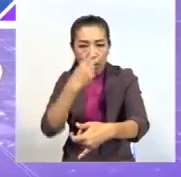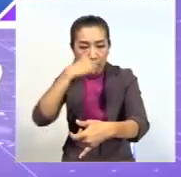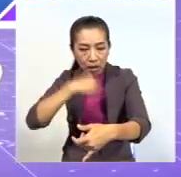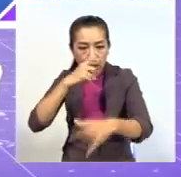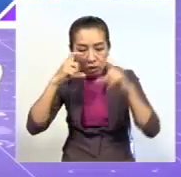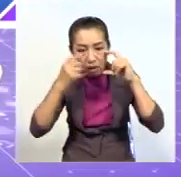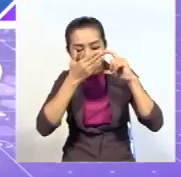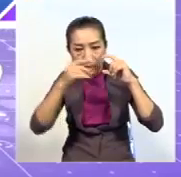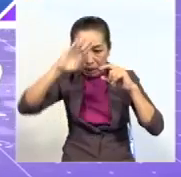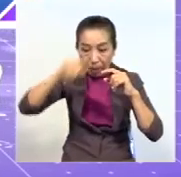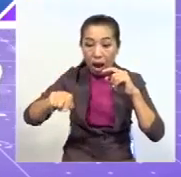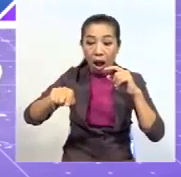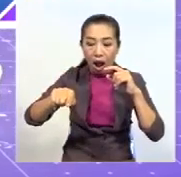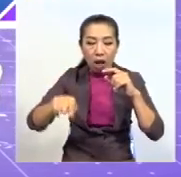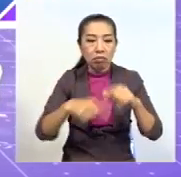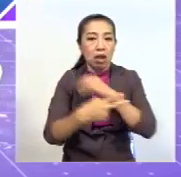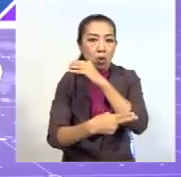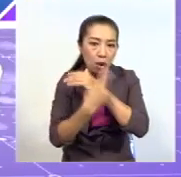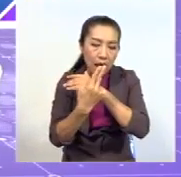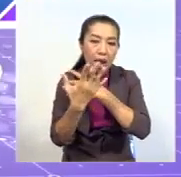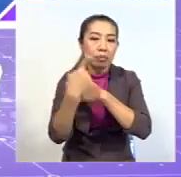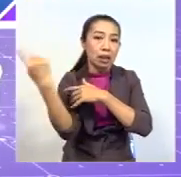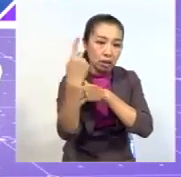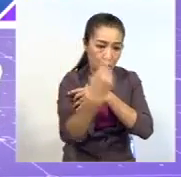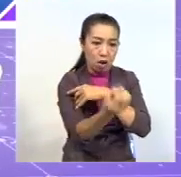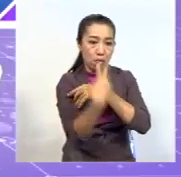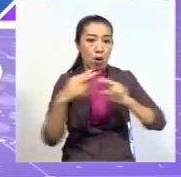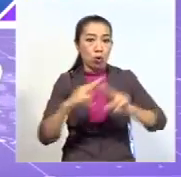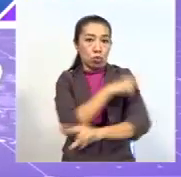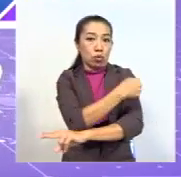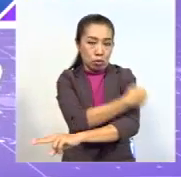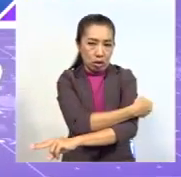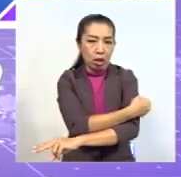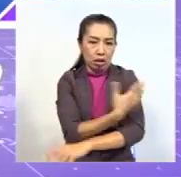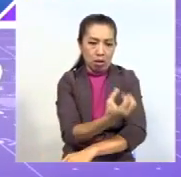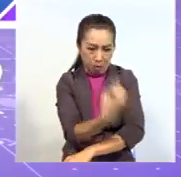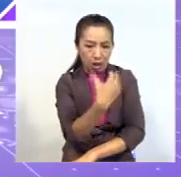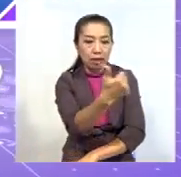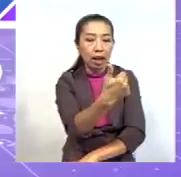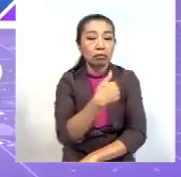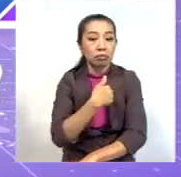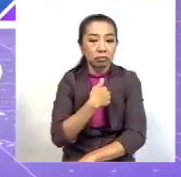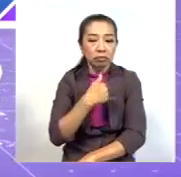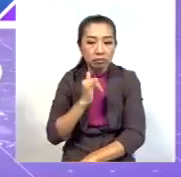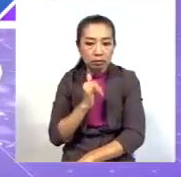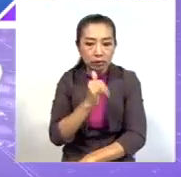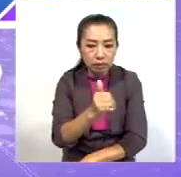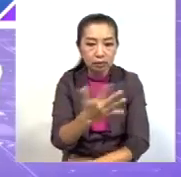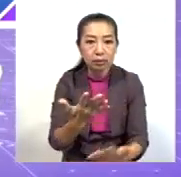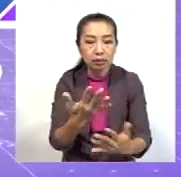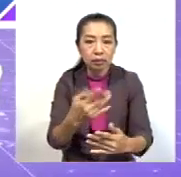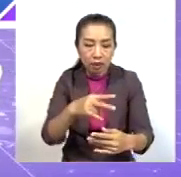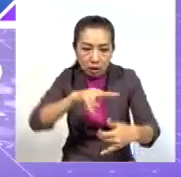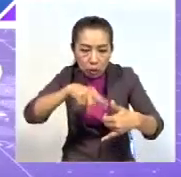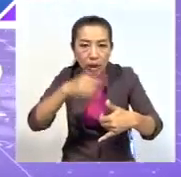ใจนะครับแล้วก็แจ้งประสานมาอย่างกระทรวงสาธารณสุขนะครับที่กรมควบคุมโรคนะครับทางด้านนี้ก็จะทำ